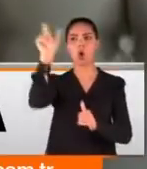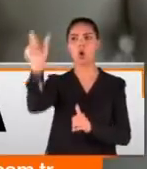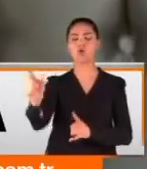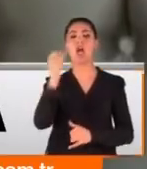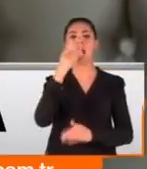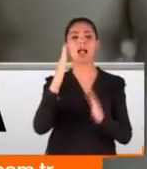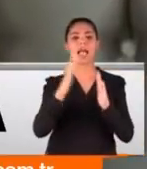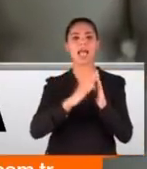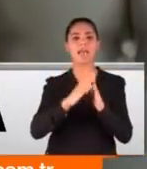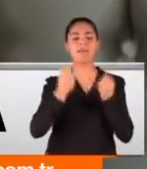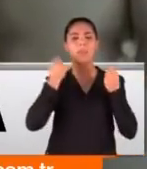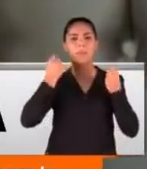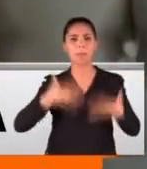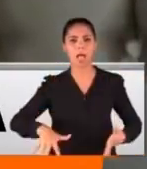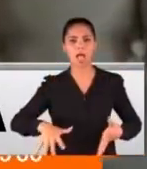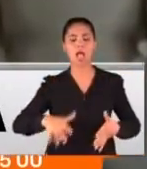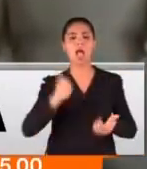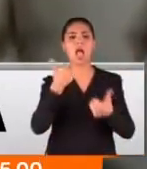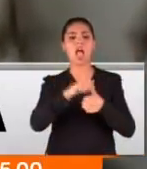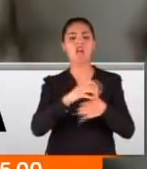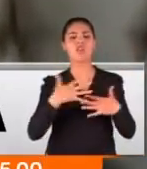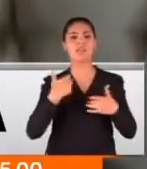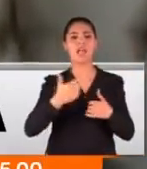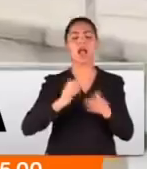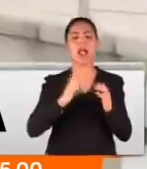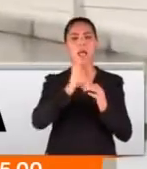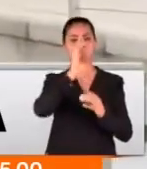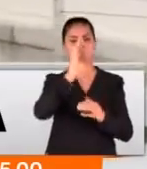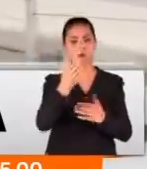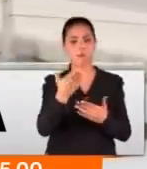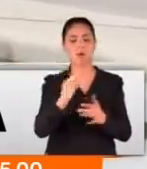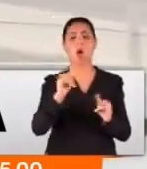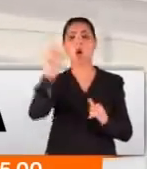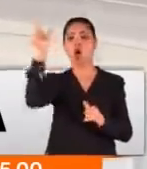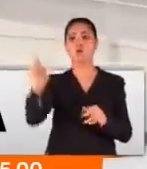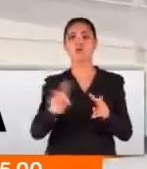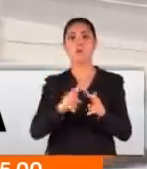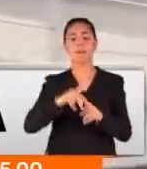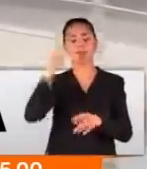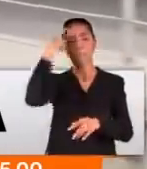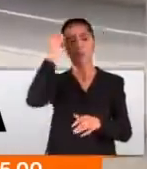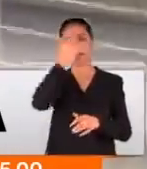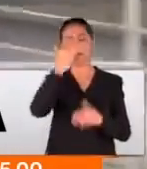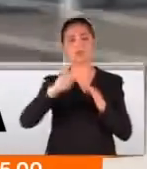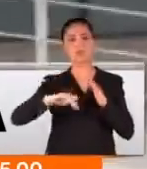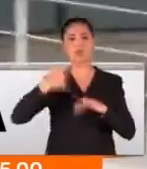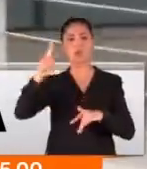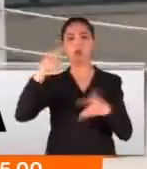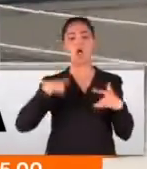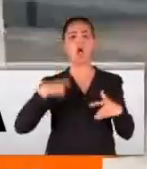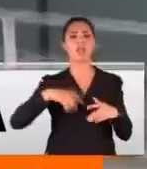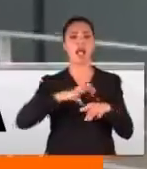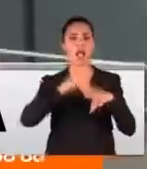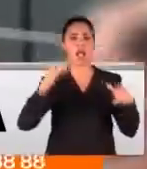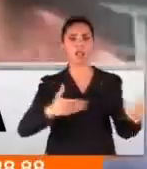Ankara'daki evinde aniden fenalaştı. Eşi sağlık ekiplerini çağırdı. Oyuncu Mesut Akus da beyin kanaması geçirdikten sonra bu özel hastaneye